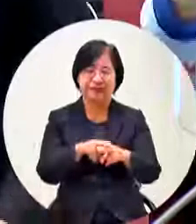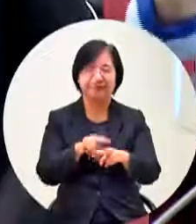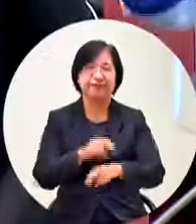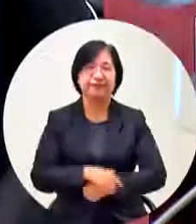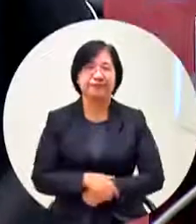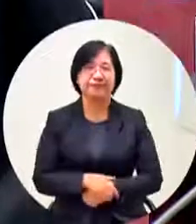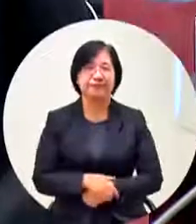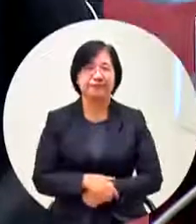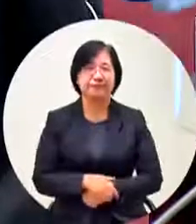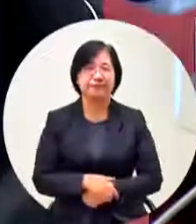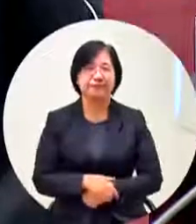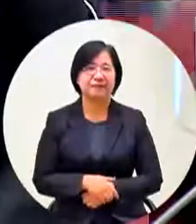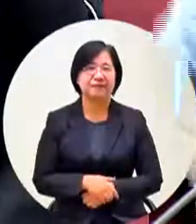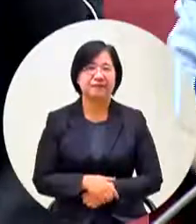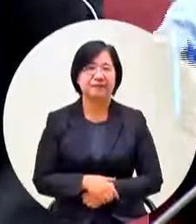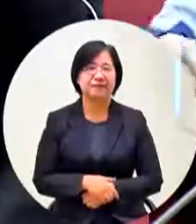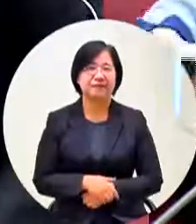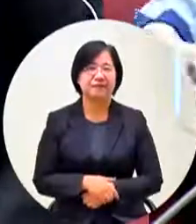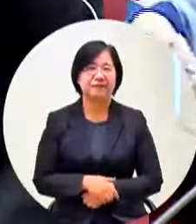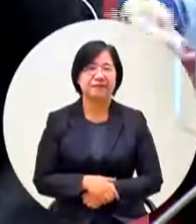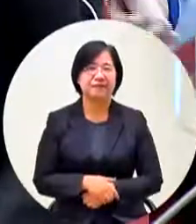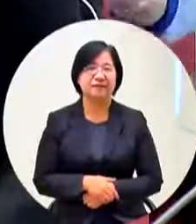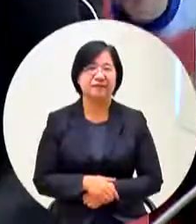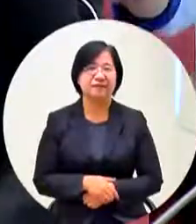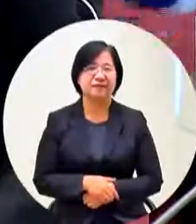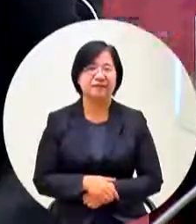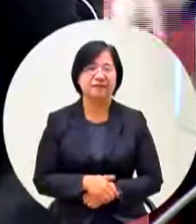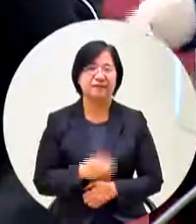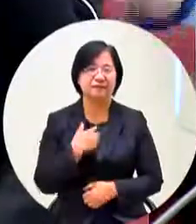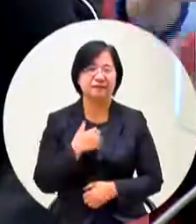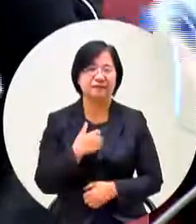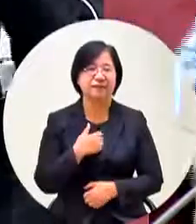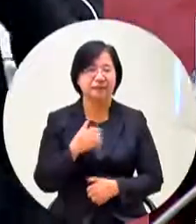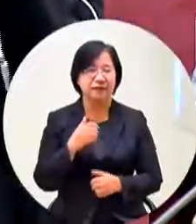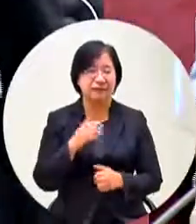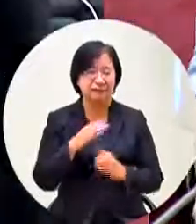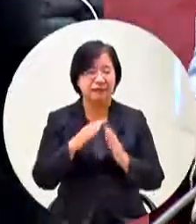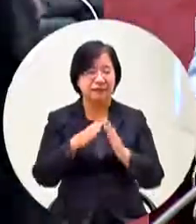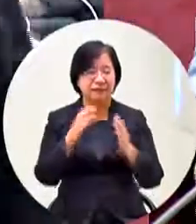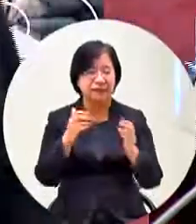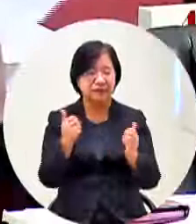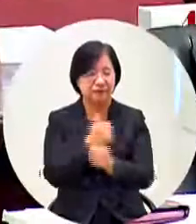杨副，我直接叫你市长就好了，那代理好麻烦，来请坐。